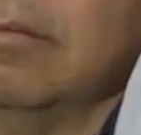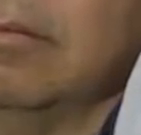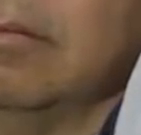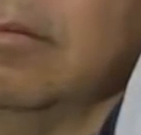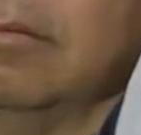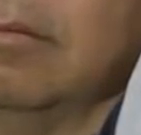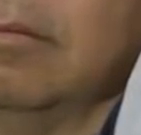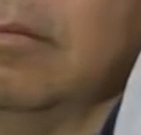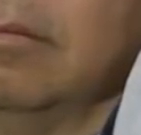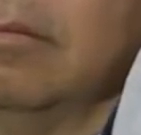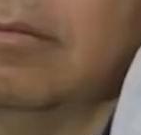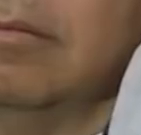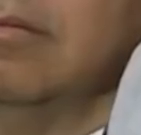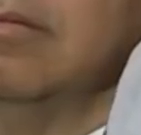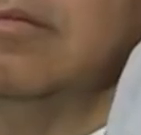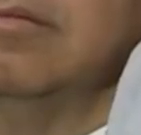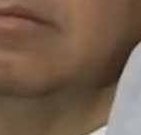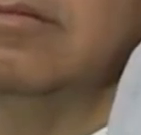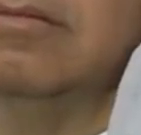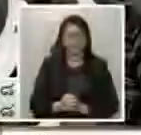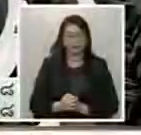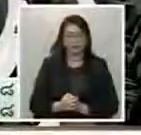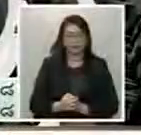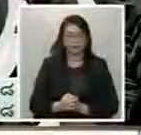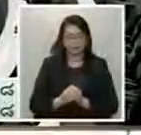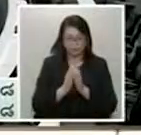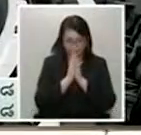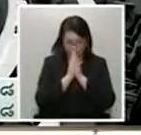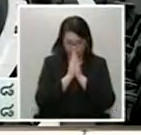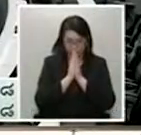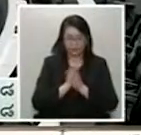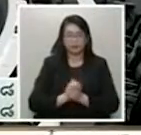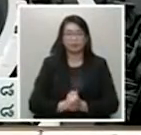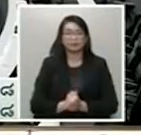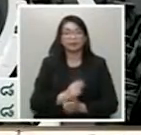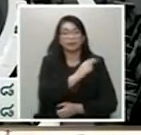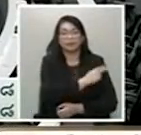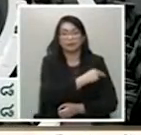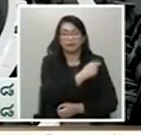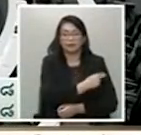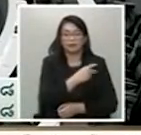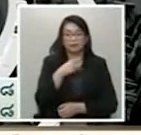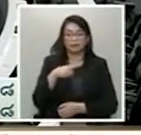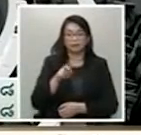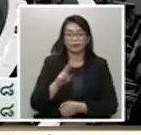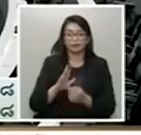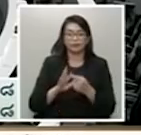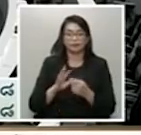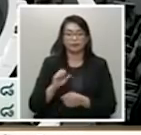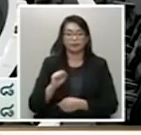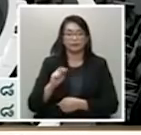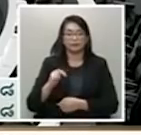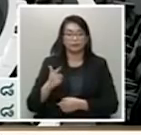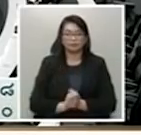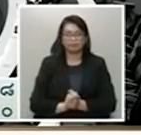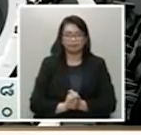ช้คำว่ากล้วยดีกว่าเข้าใจกันดีเพราะนั้นเมื่อคืนก็เสนอกล้วยกันว่อนอยู่จ